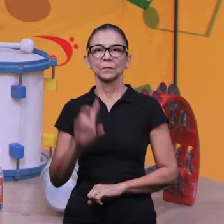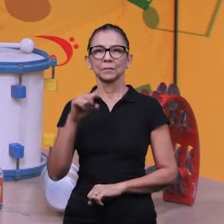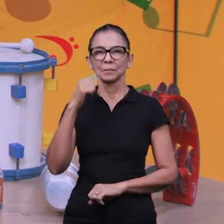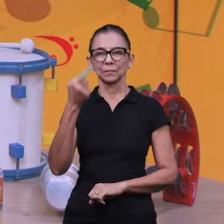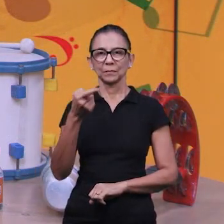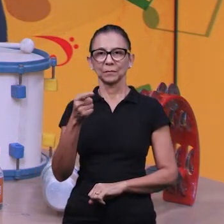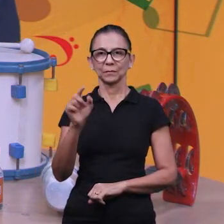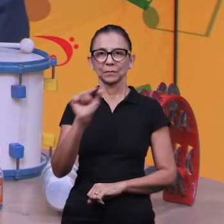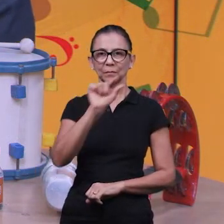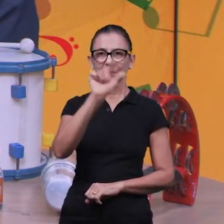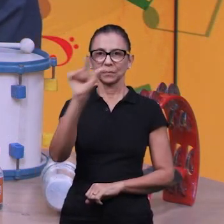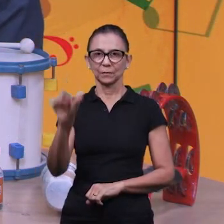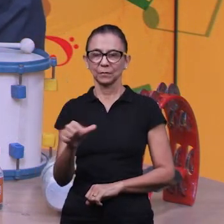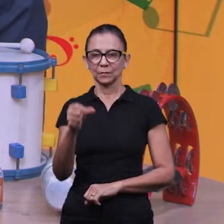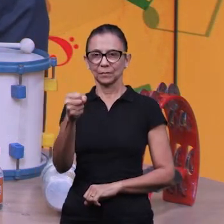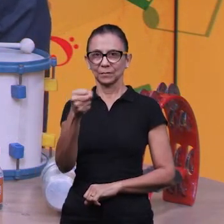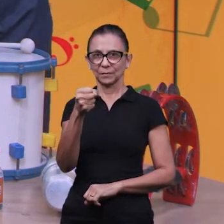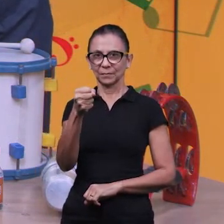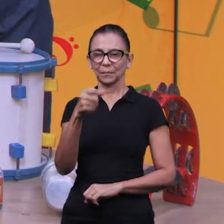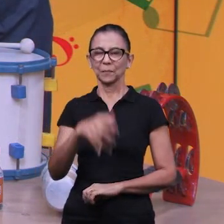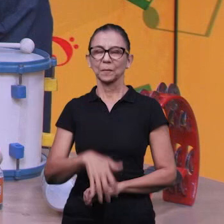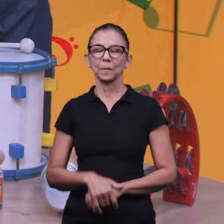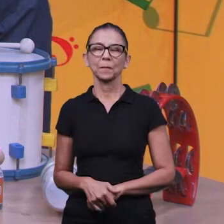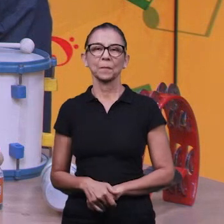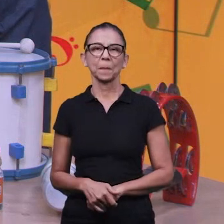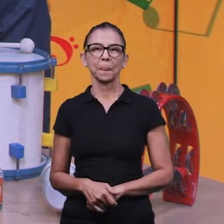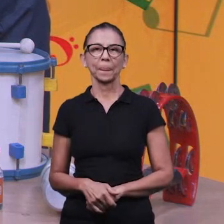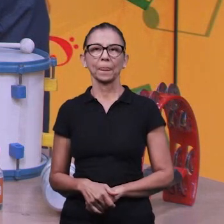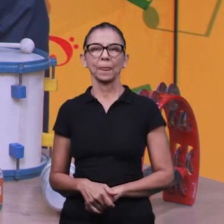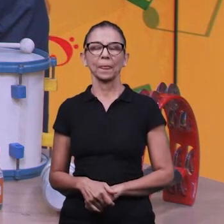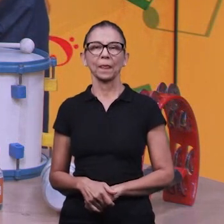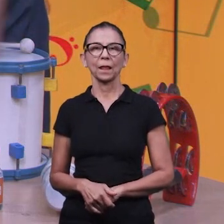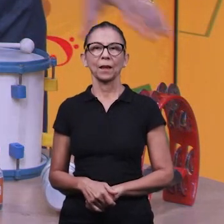Maintenant, on voit le prochain, la demi-lune.